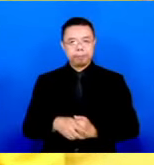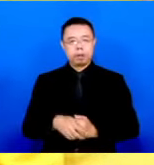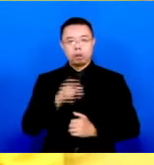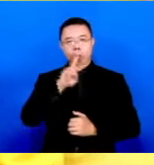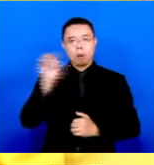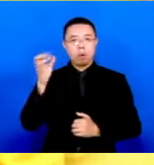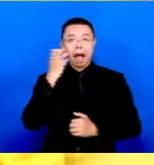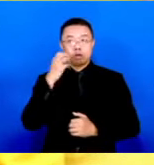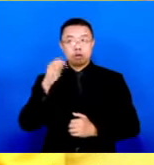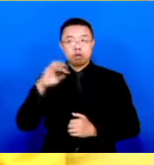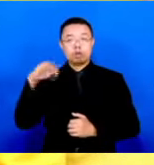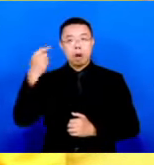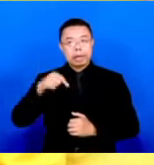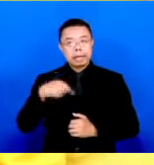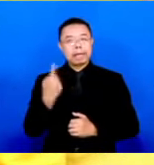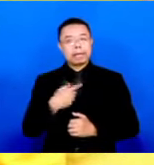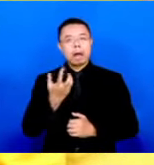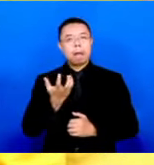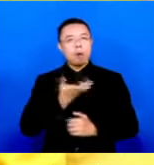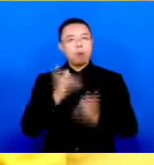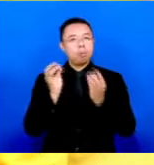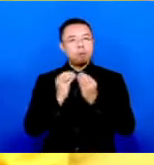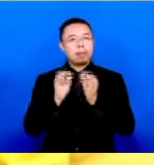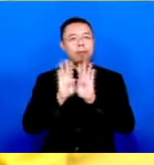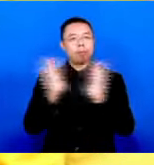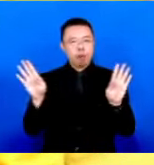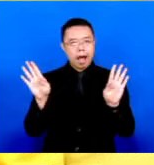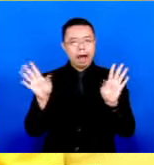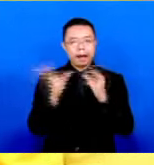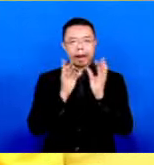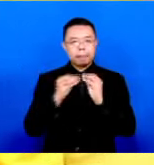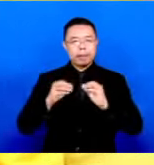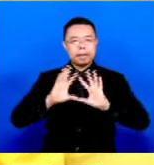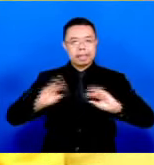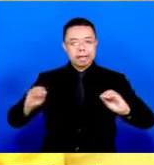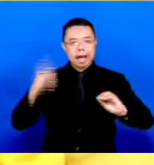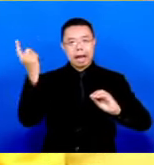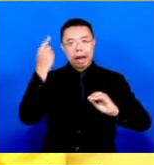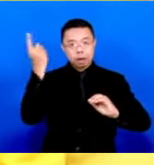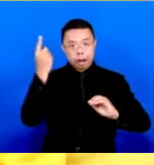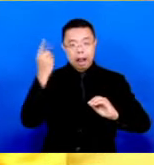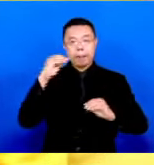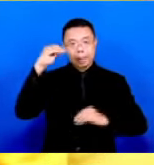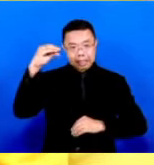20 Agustus kita rencanakan pembukaan Rapimnas di pagi hari,